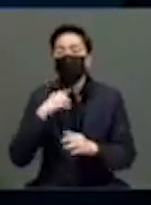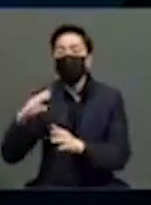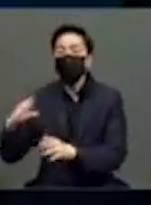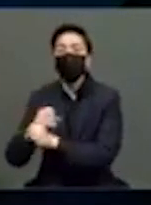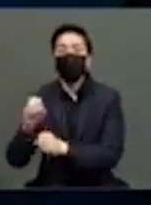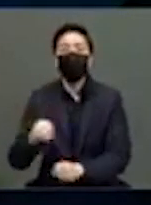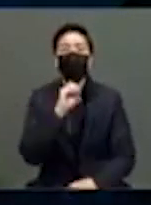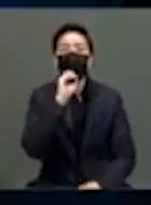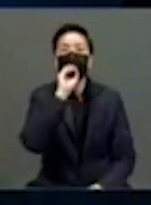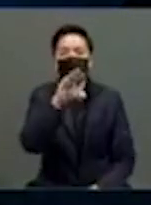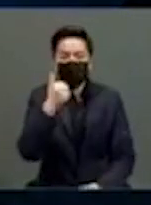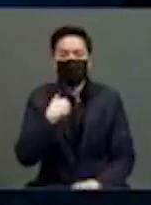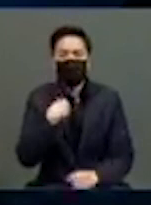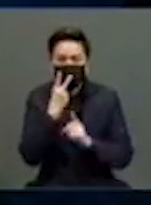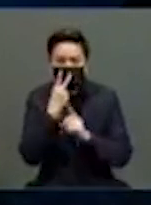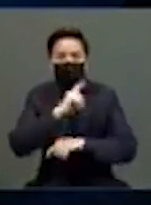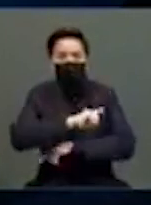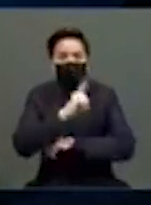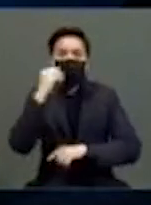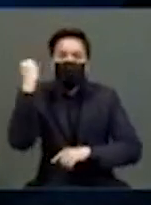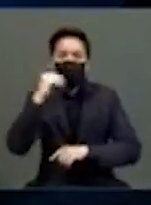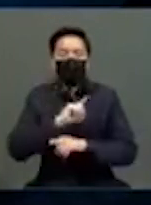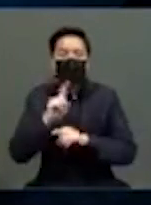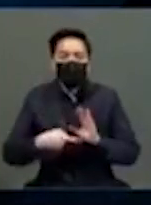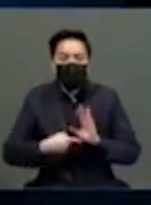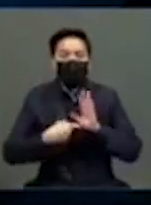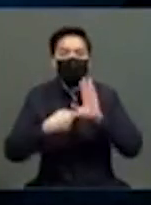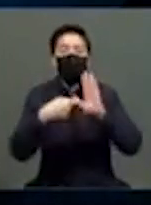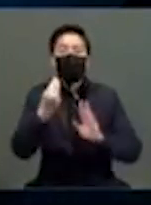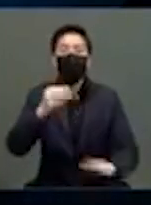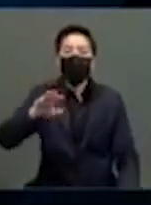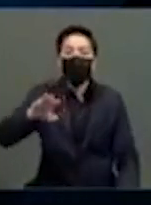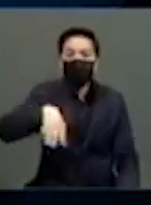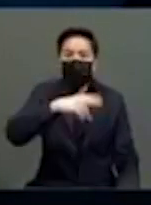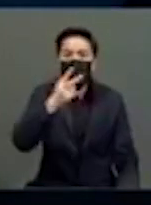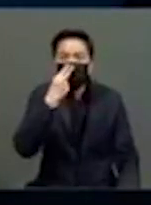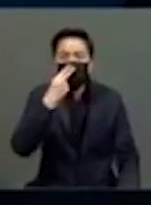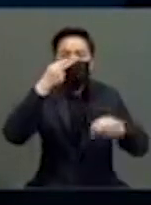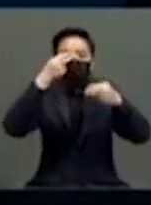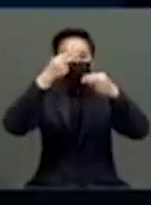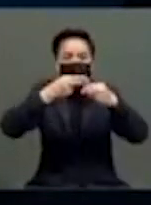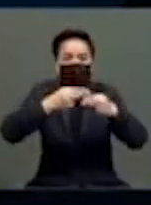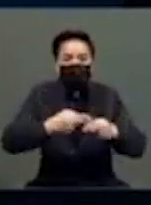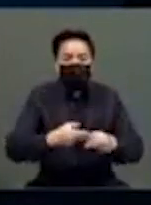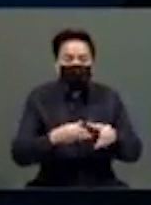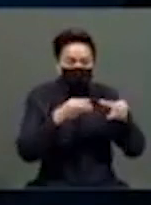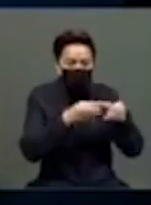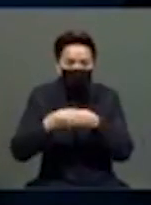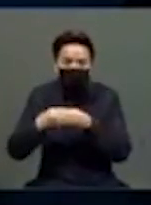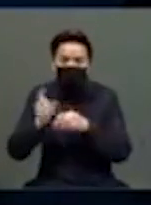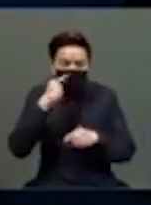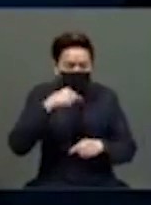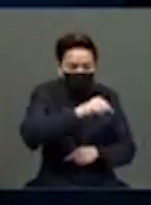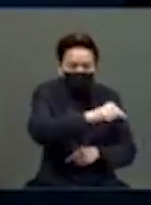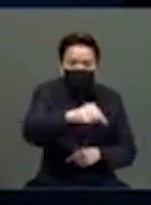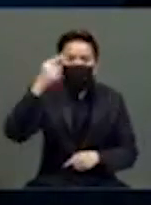ในเรื่องต่างๆเหล่านี้เราติดตามเป็นรายวันแต่ขออนุญาติได้นำเสนอให้ท่านได้เห็นในแต่ละชื่อแต่ละส่วนนะครับเพื่อ